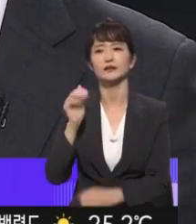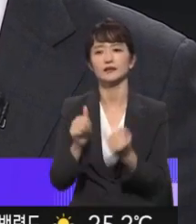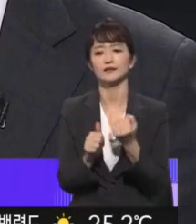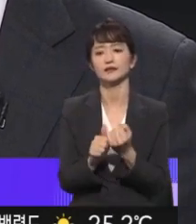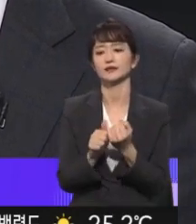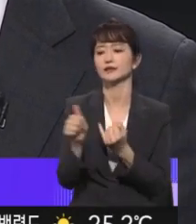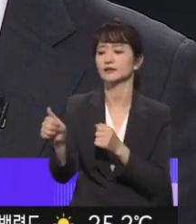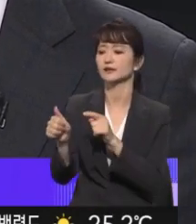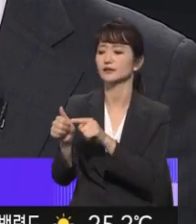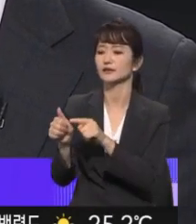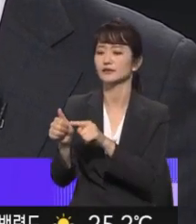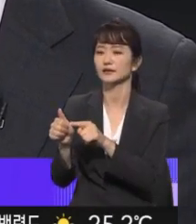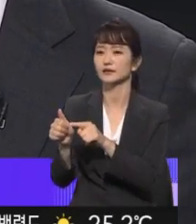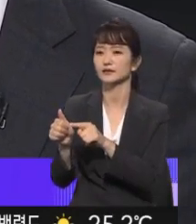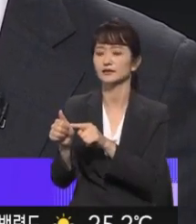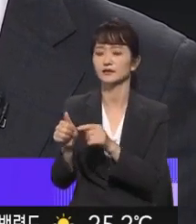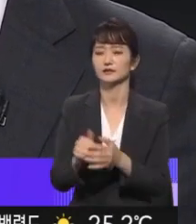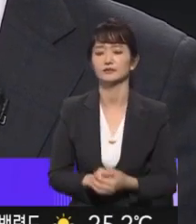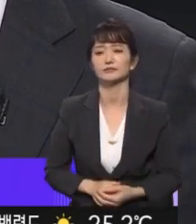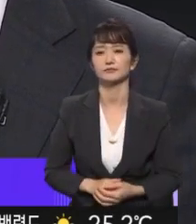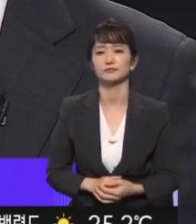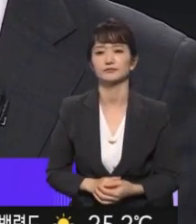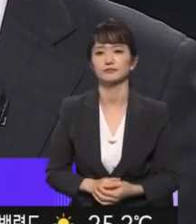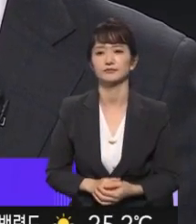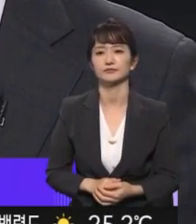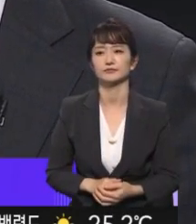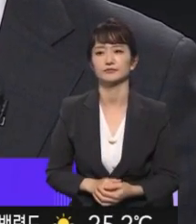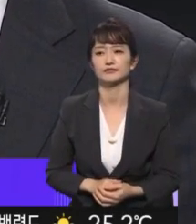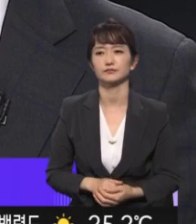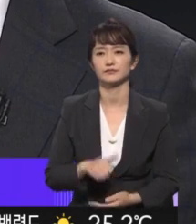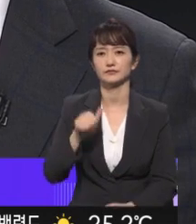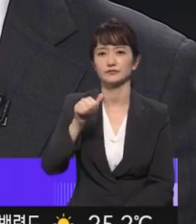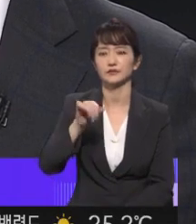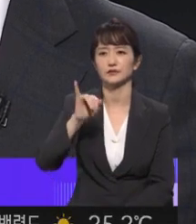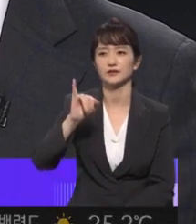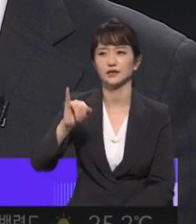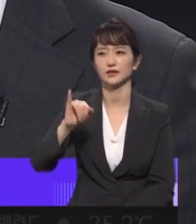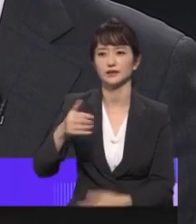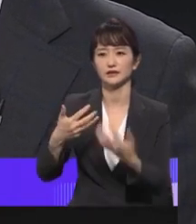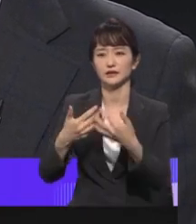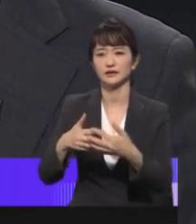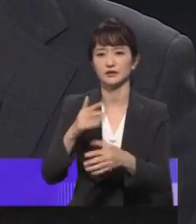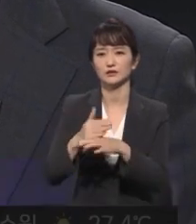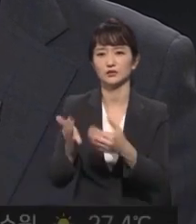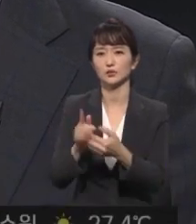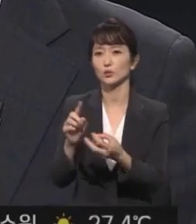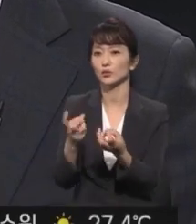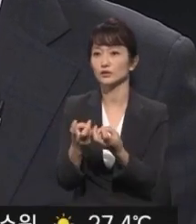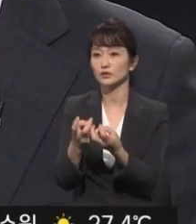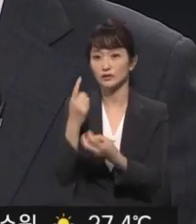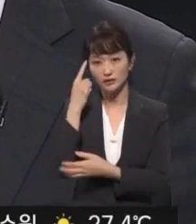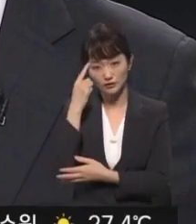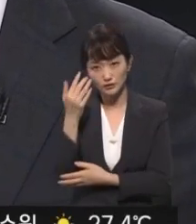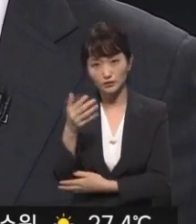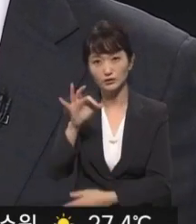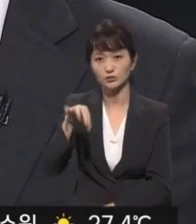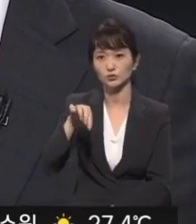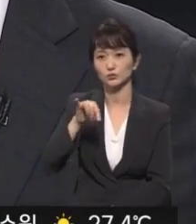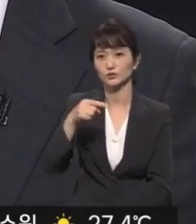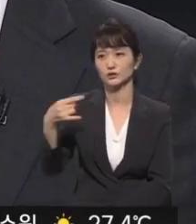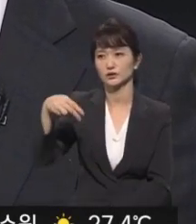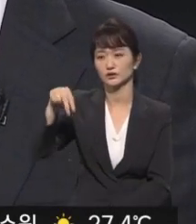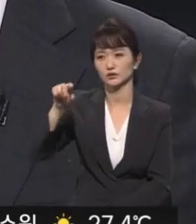한분 차유람 제약 남편분 하고 그러나 ai 가 정당으로 어떻게 할 것인가 이 부분 하고 윤희숙 의원을 불렀는데 이